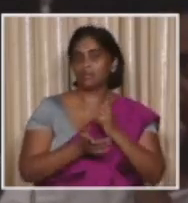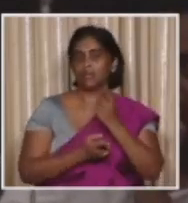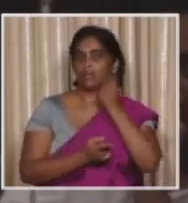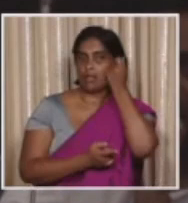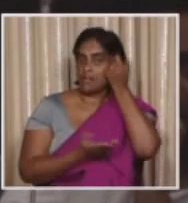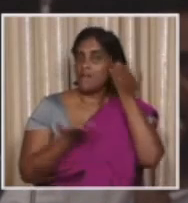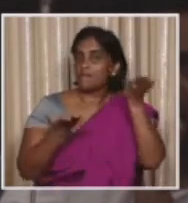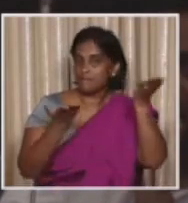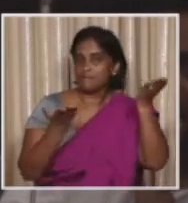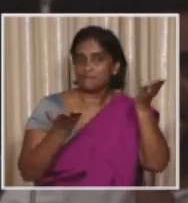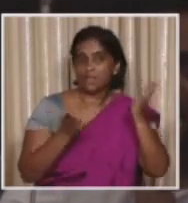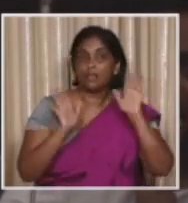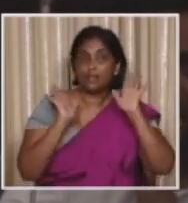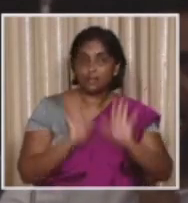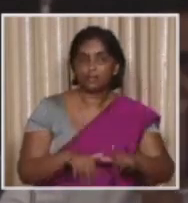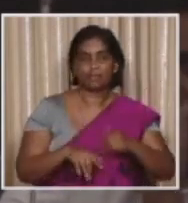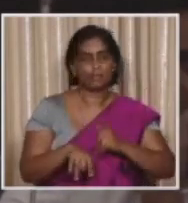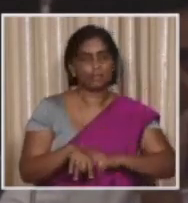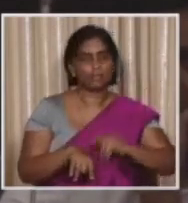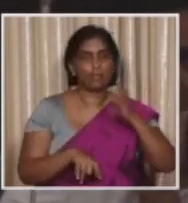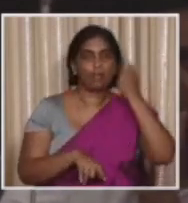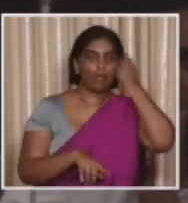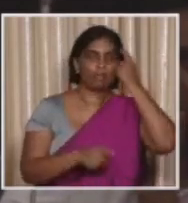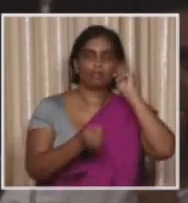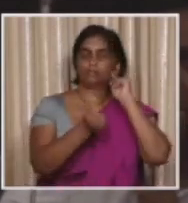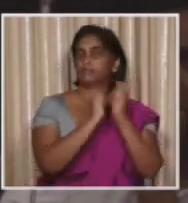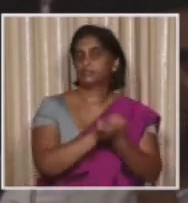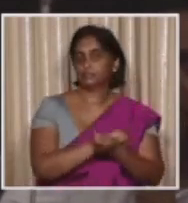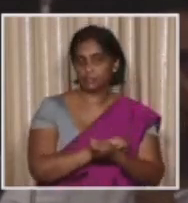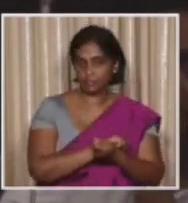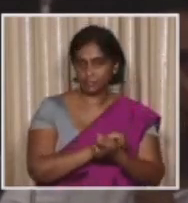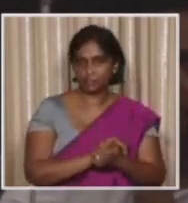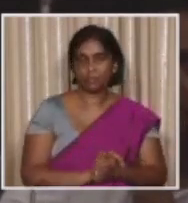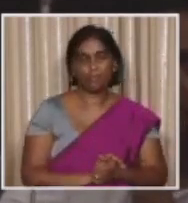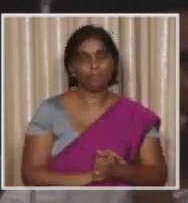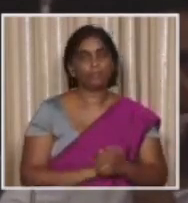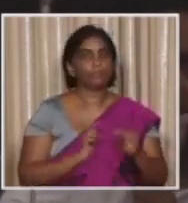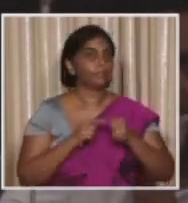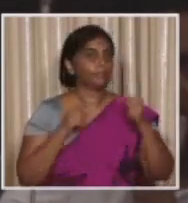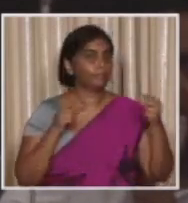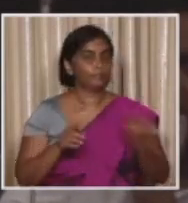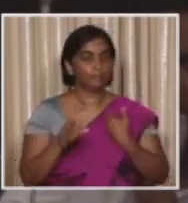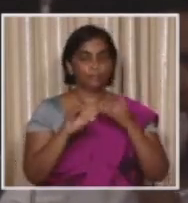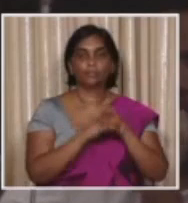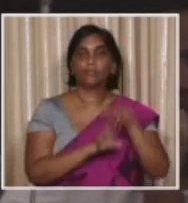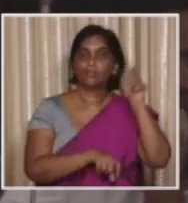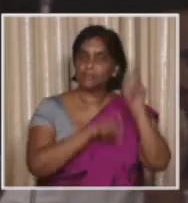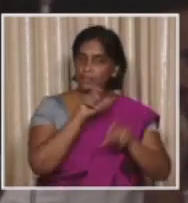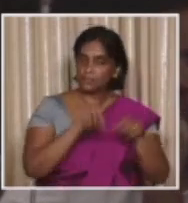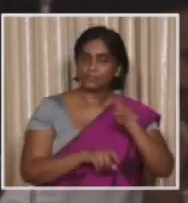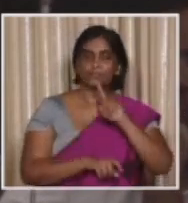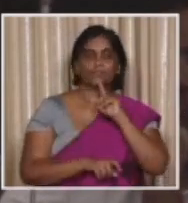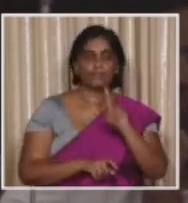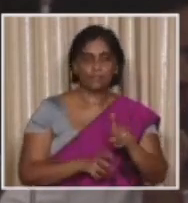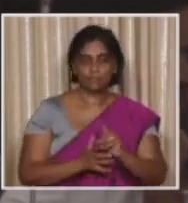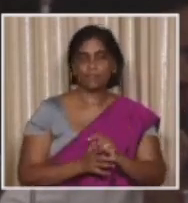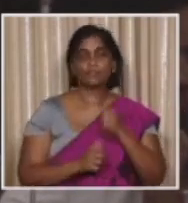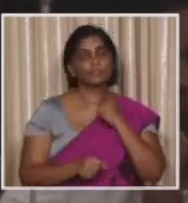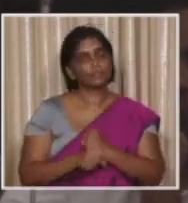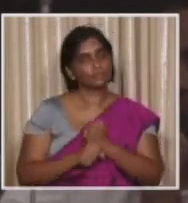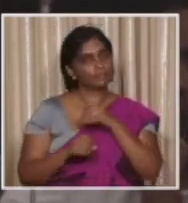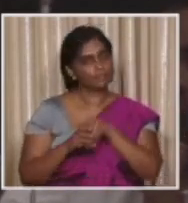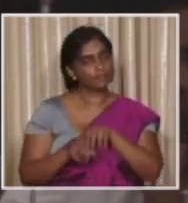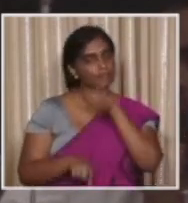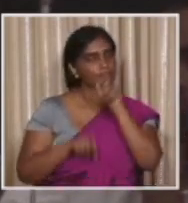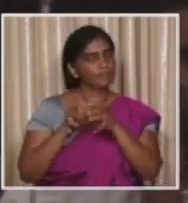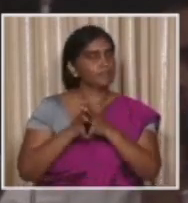කියලා. නමුත් අද අවාසනාවට මේ මතය වෙනස් වෙලා තියෙනවා. විපක්ෂේ නියෝජනය කරන පිරිසුත් කිව්වා ආණ්ඩුව